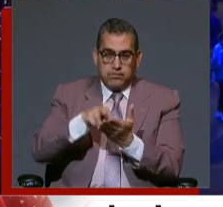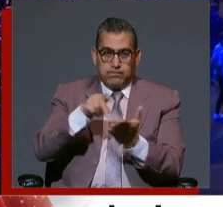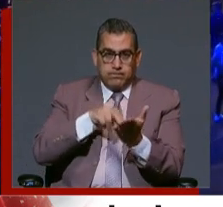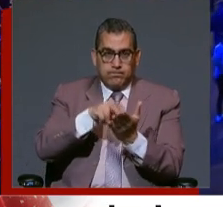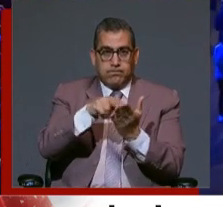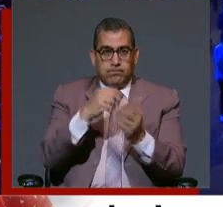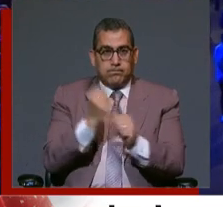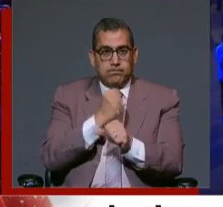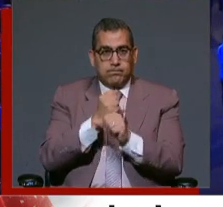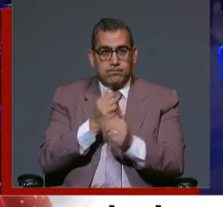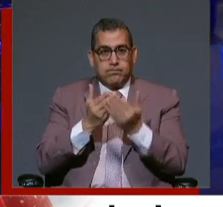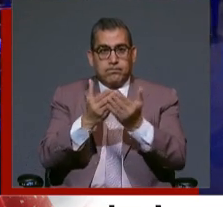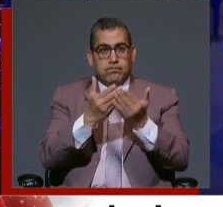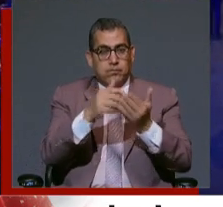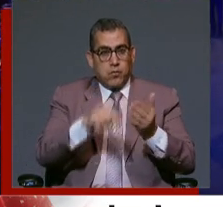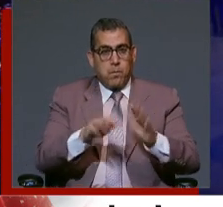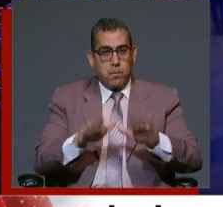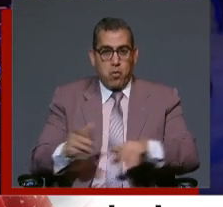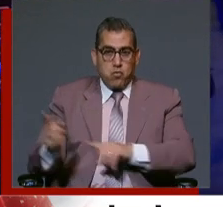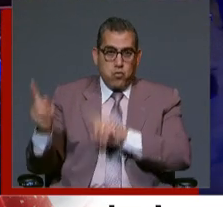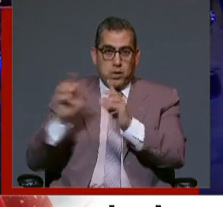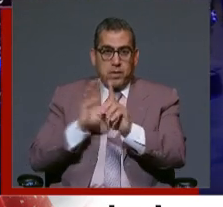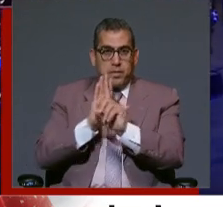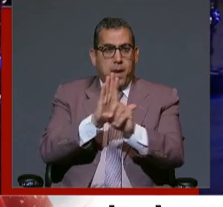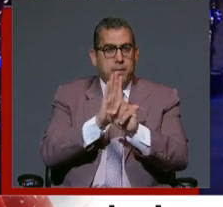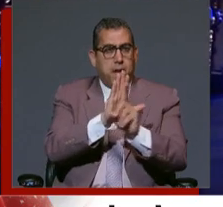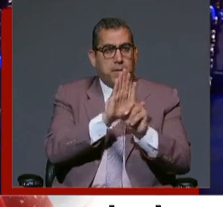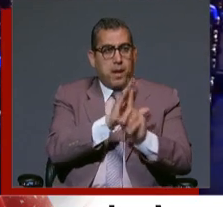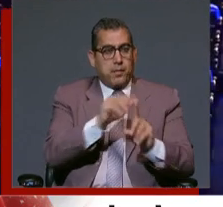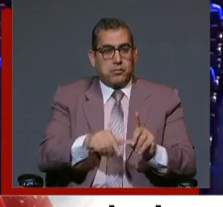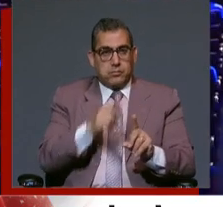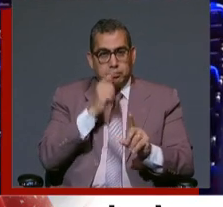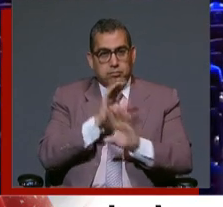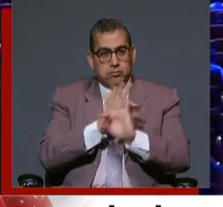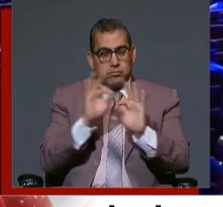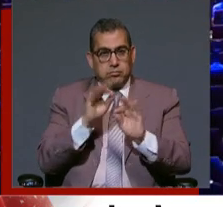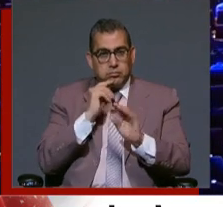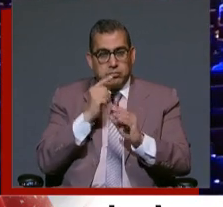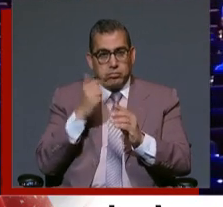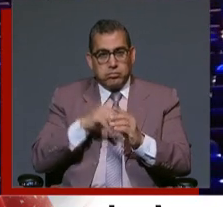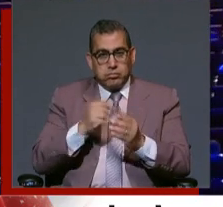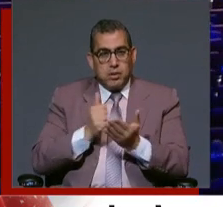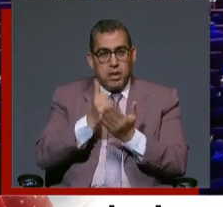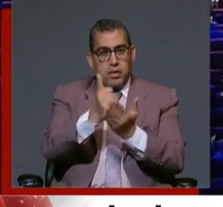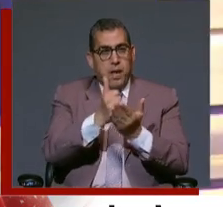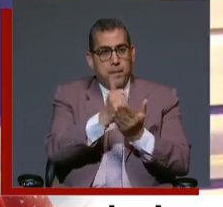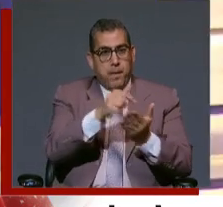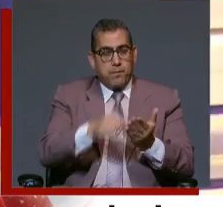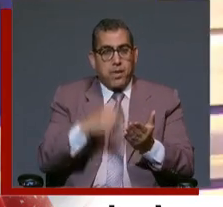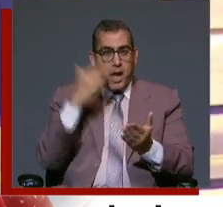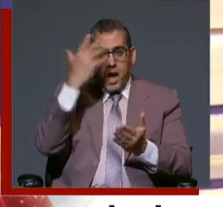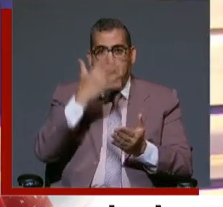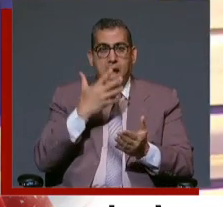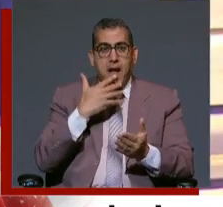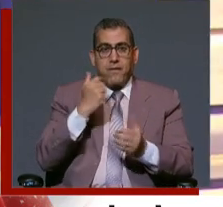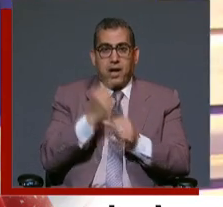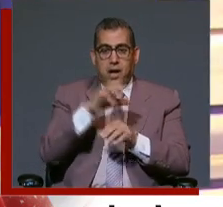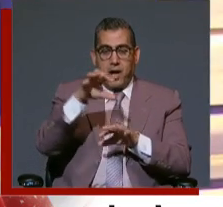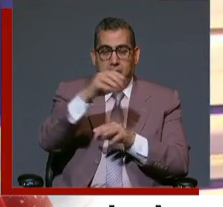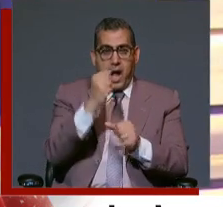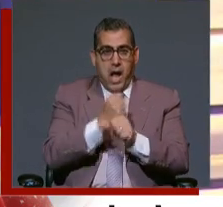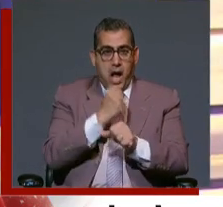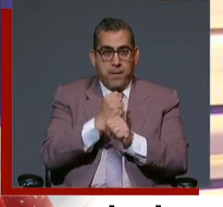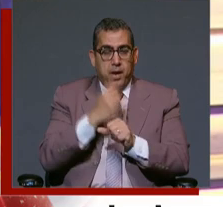بدورها حتى الآن، والدعم لكل دول القارة الإفريقية ودعم للعمل